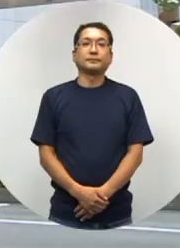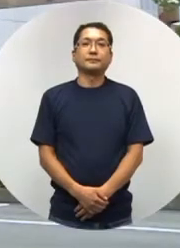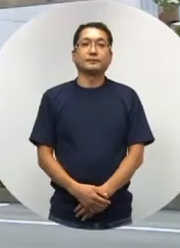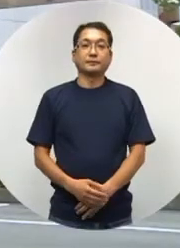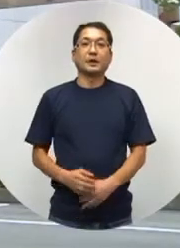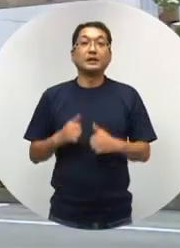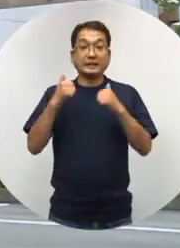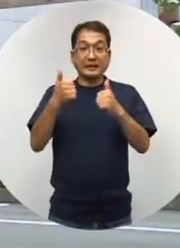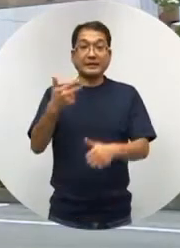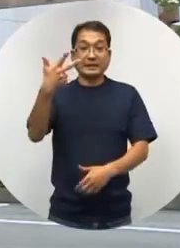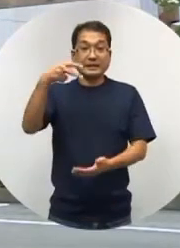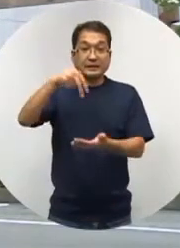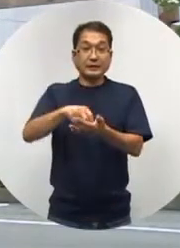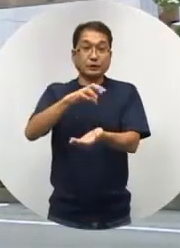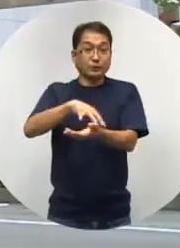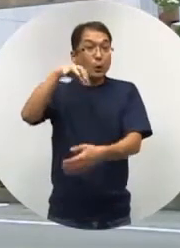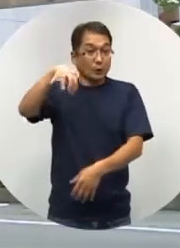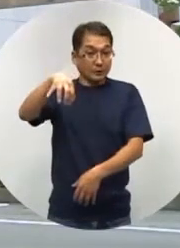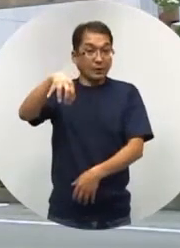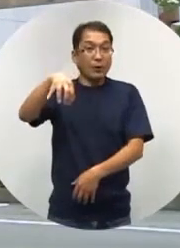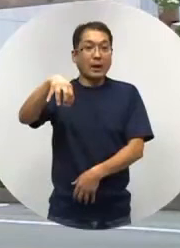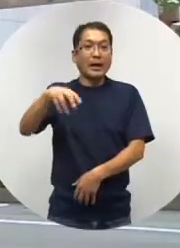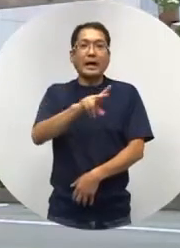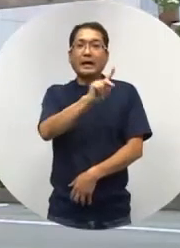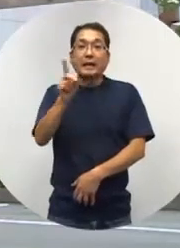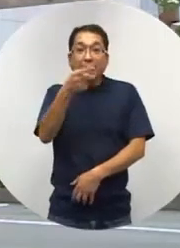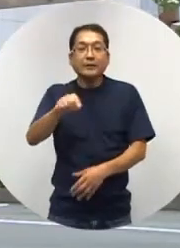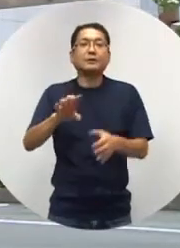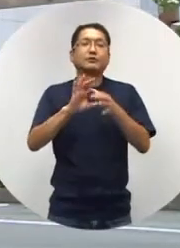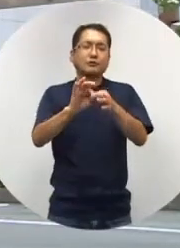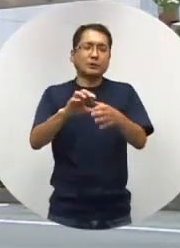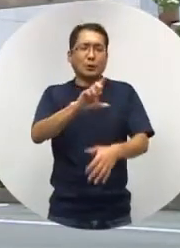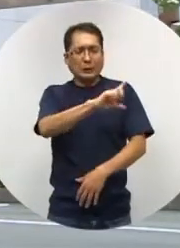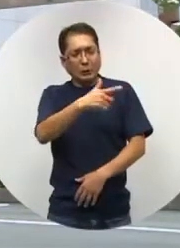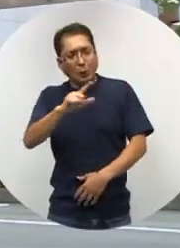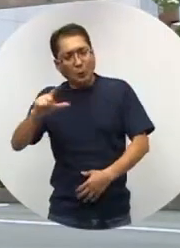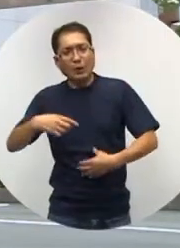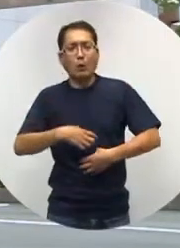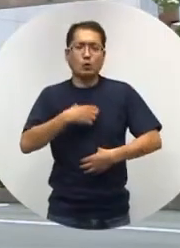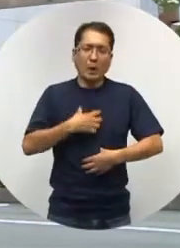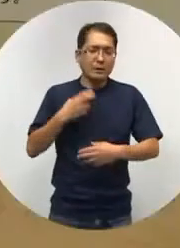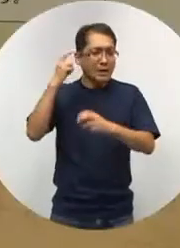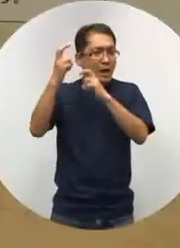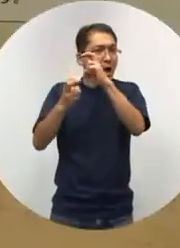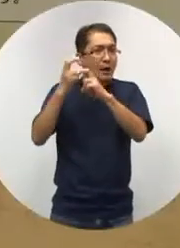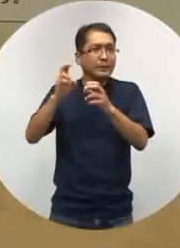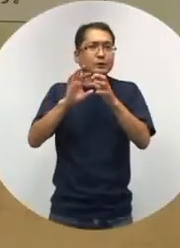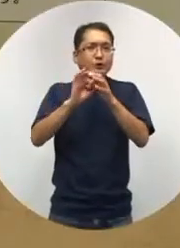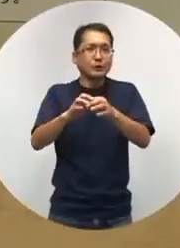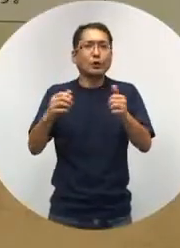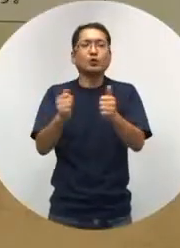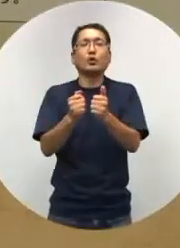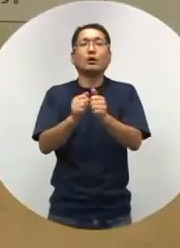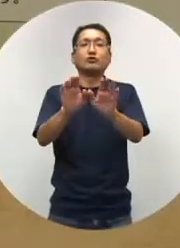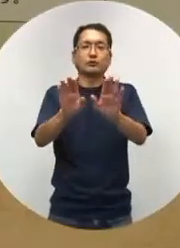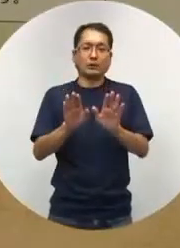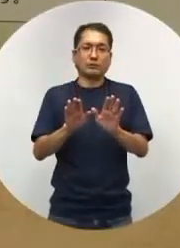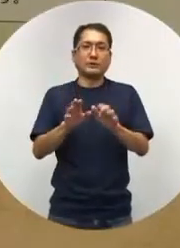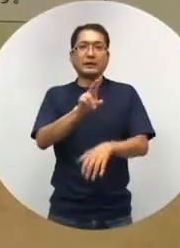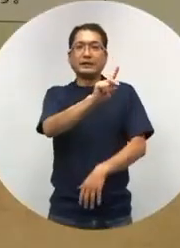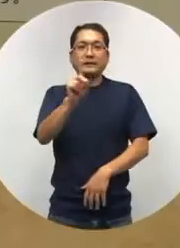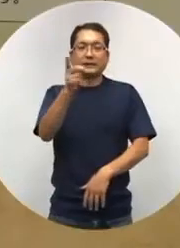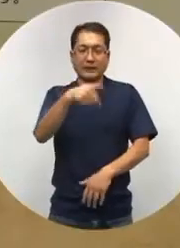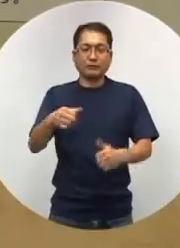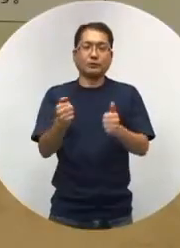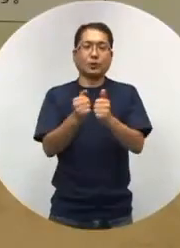茅ヶ崎市立病院ではがんについてのさまざまな不安や悩みなどについての相談を受けするがん相